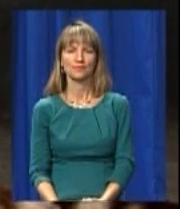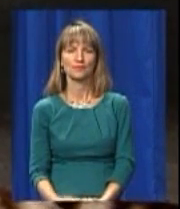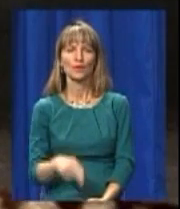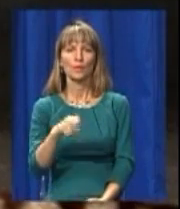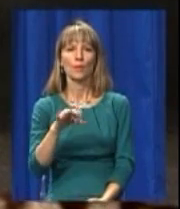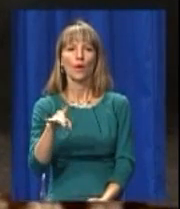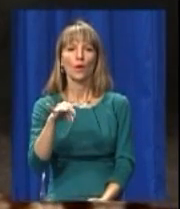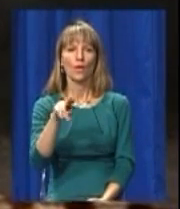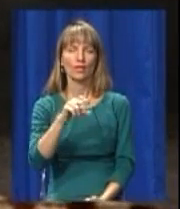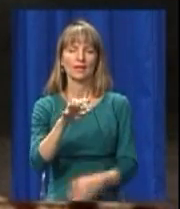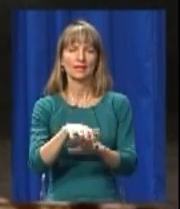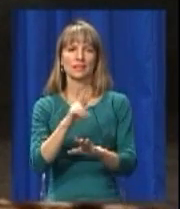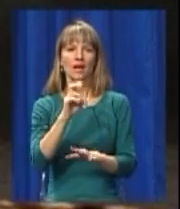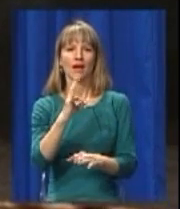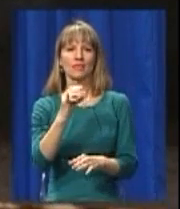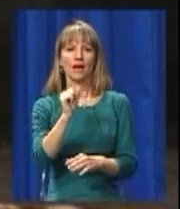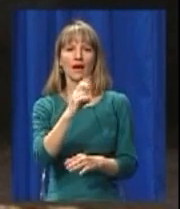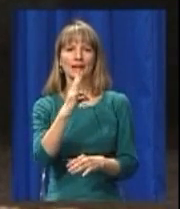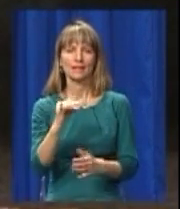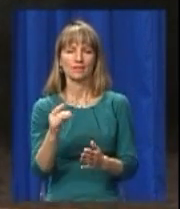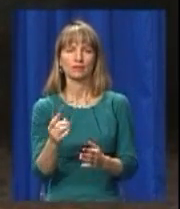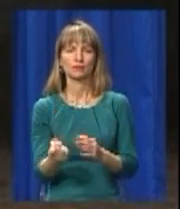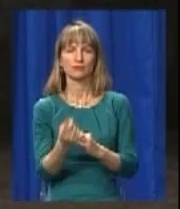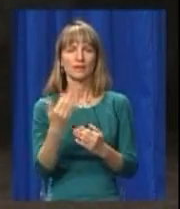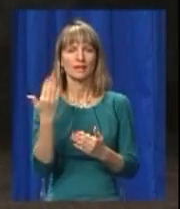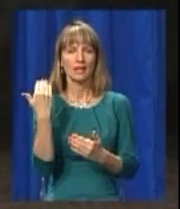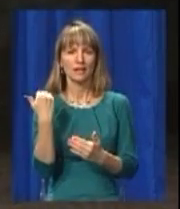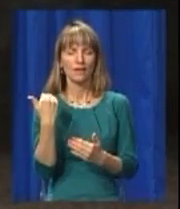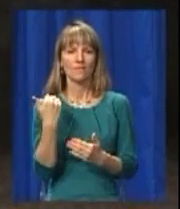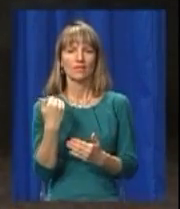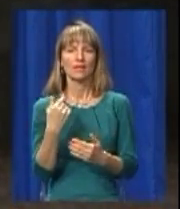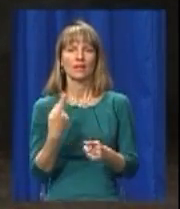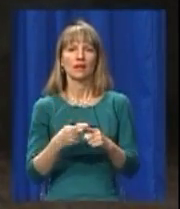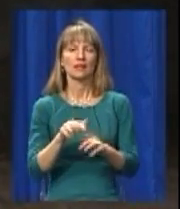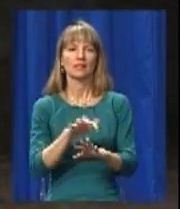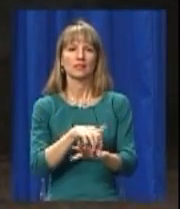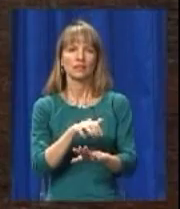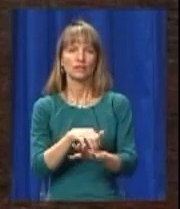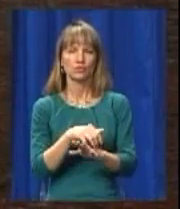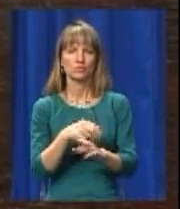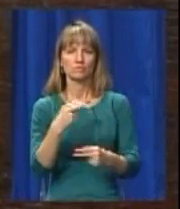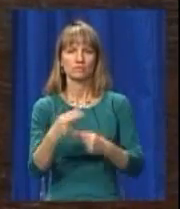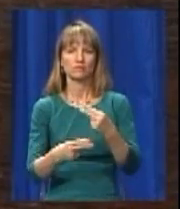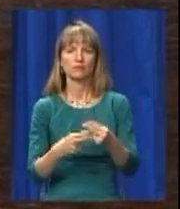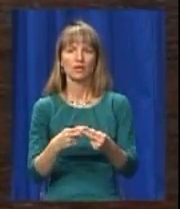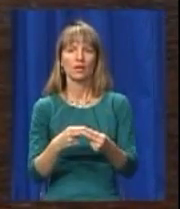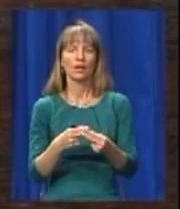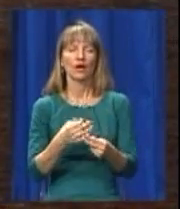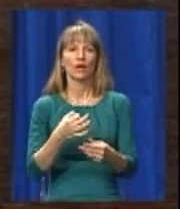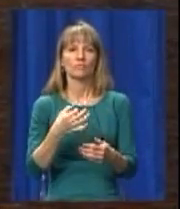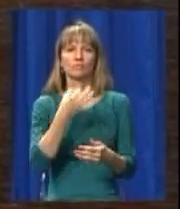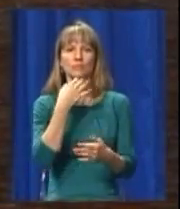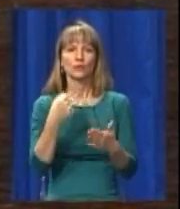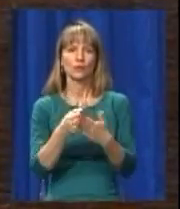Порода кішок канаани виведена нещодавно. Від лінії дикої степової кішки порода канаани успадкувала пристрасть до прогулянок